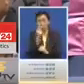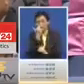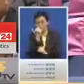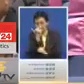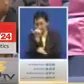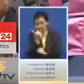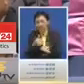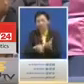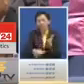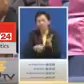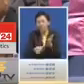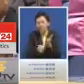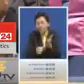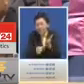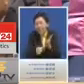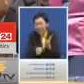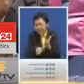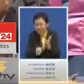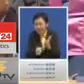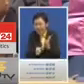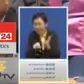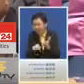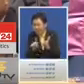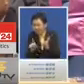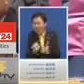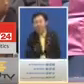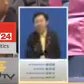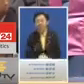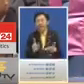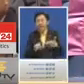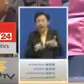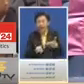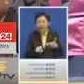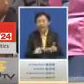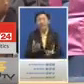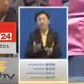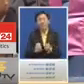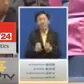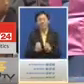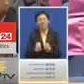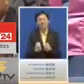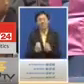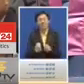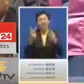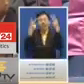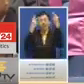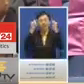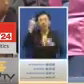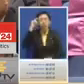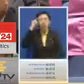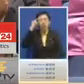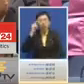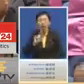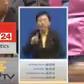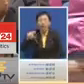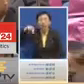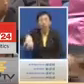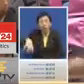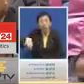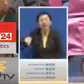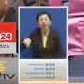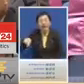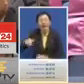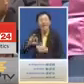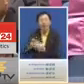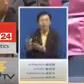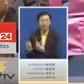ษีแอบแฝงครับเก็บจากไหนครับธุรกรรมที่ดินท่านนายกอาจจะไม่ทราบก็ได้ท่านไปถามกรมธนารักษ์กร